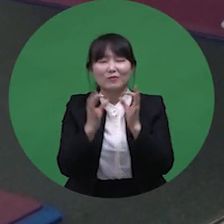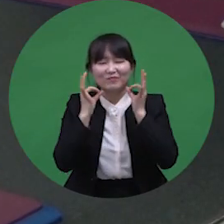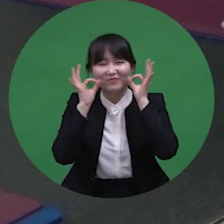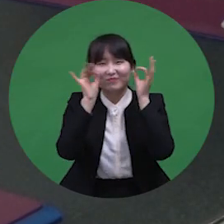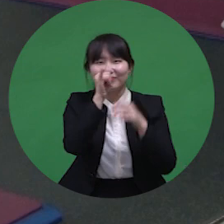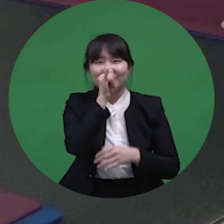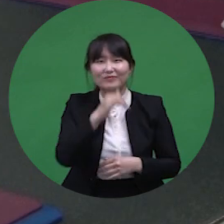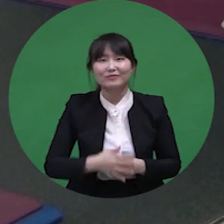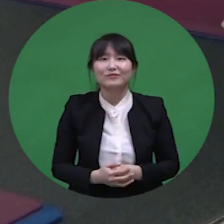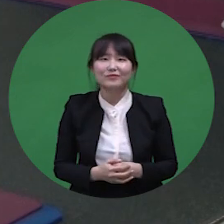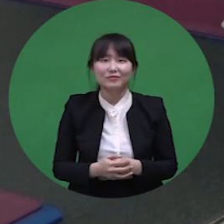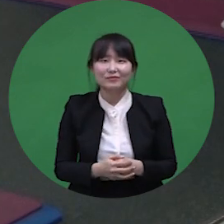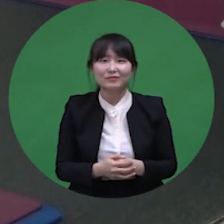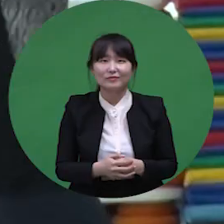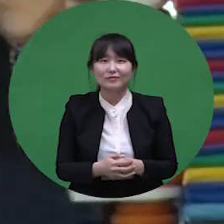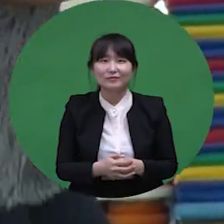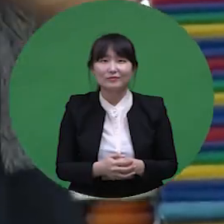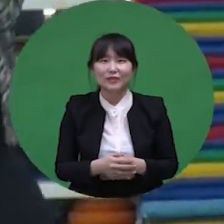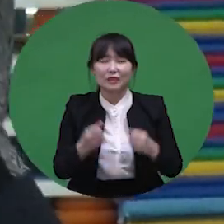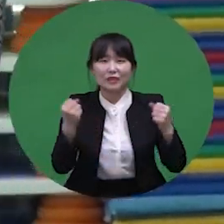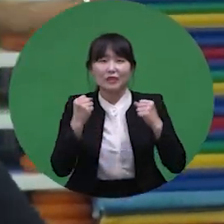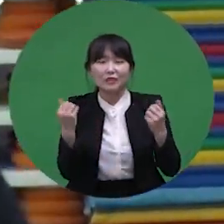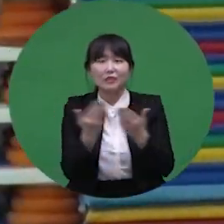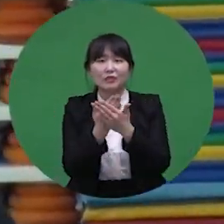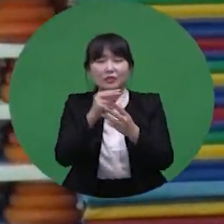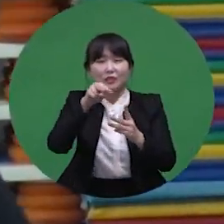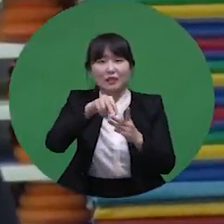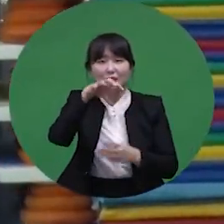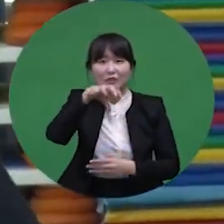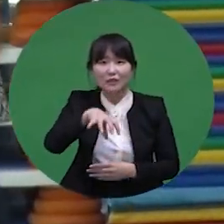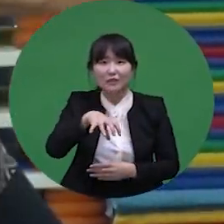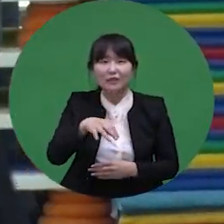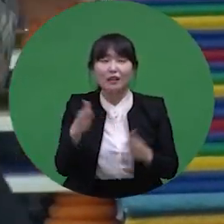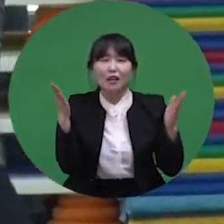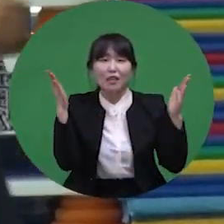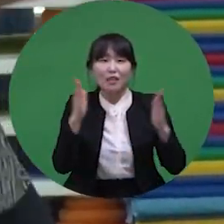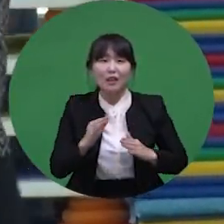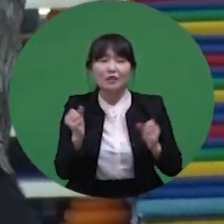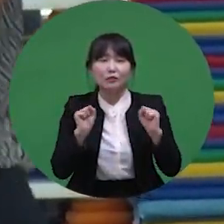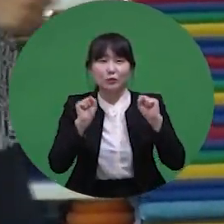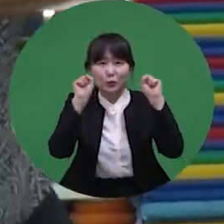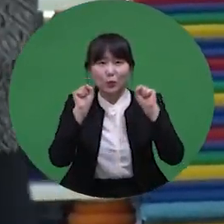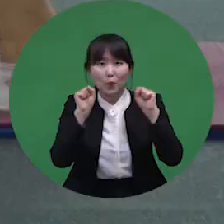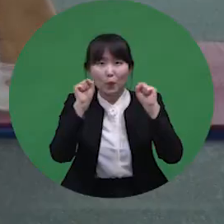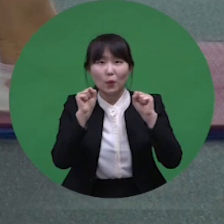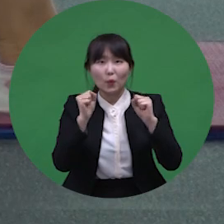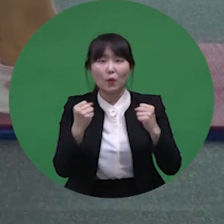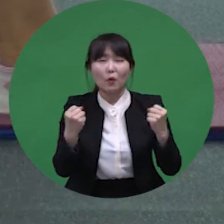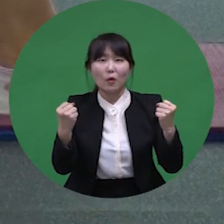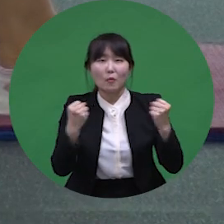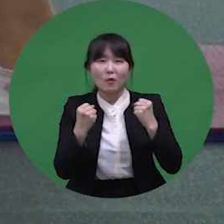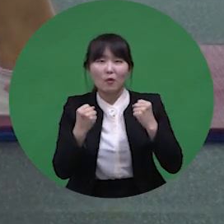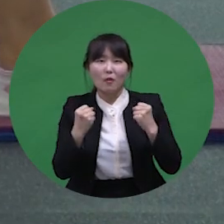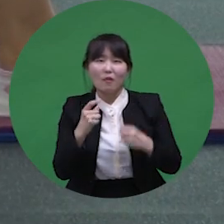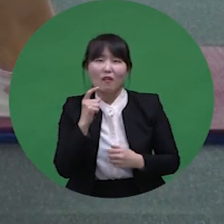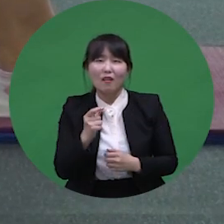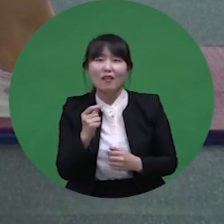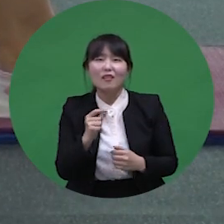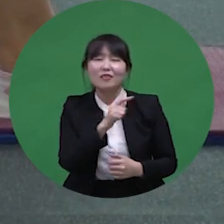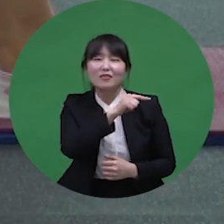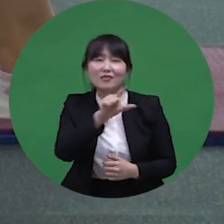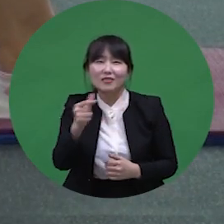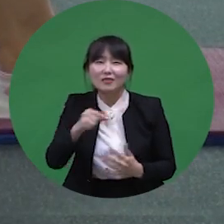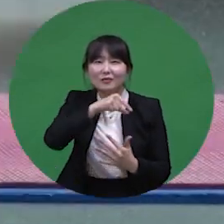꾸준한 노력을 펼치고 있는데요. 체력 증진센터에서는 다이어트 순환 운동, 신체 근력 강화